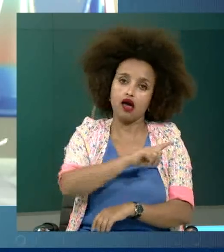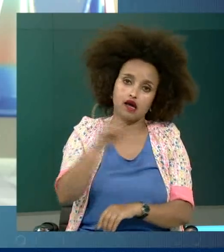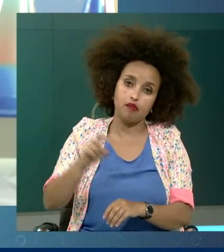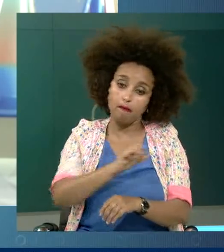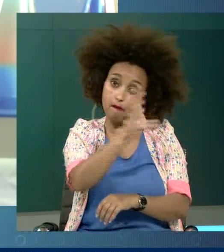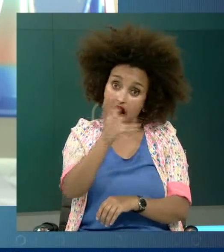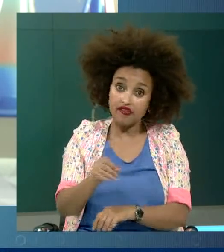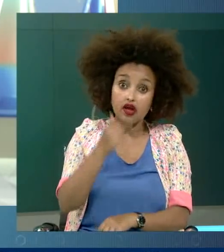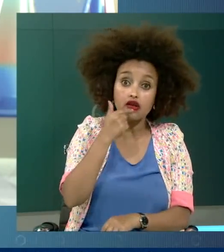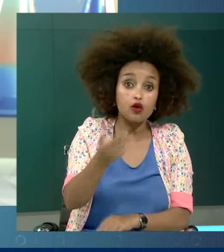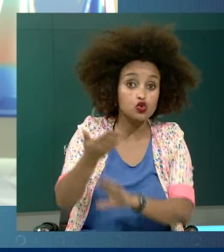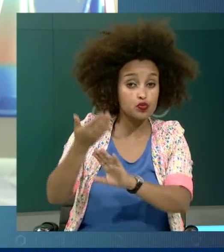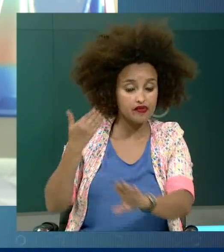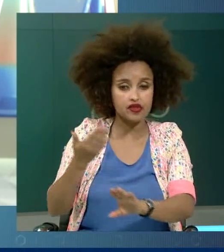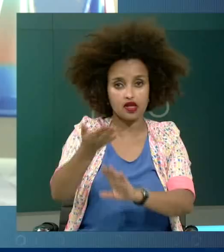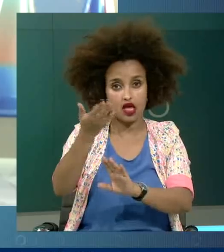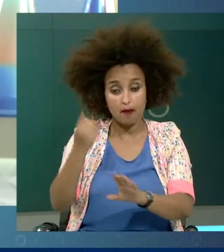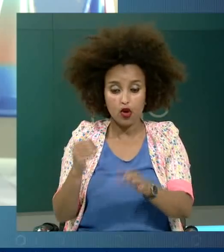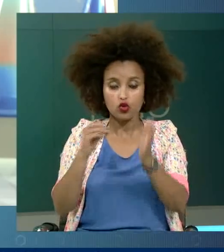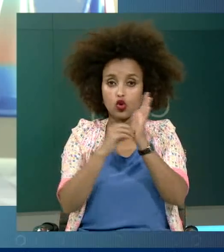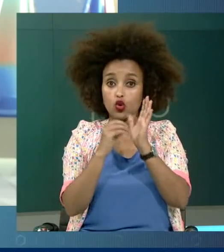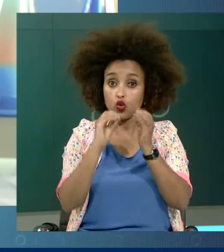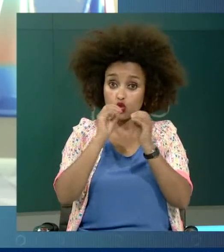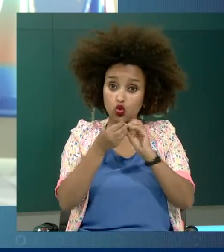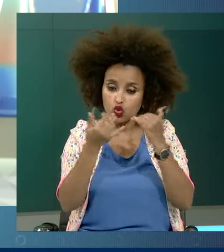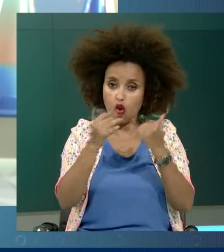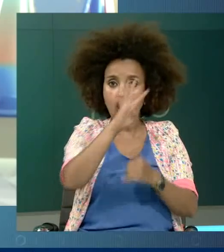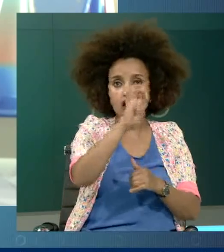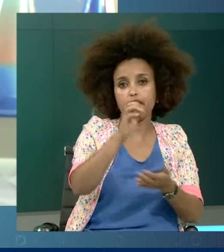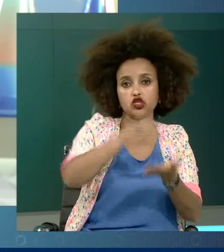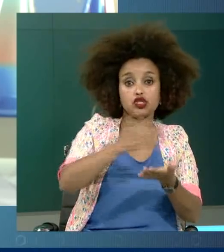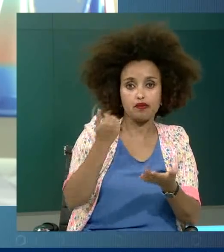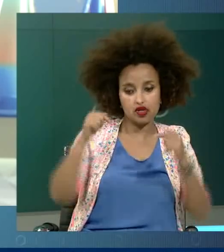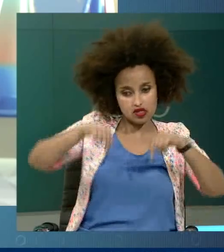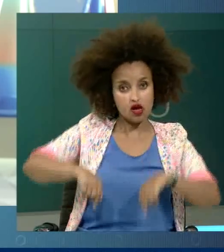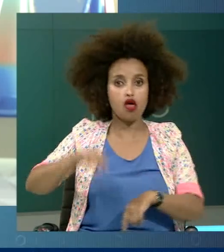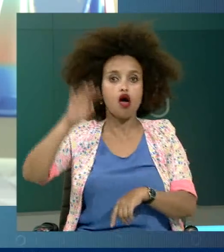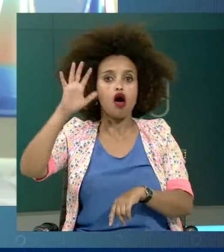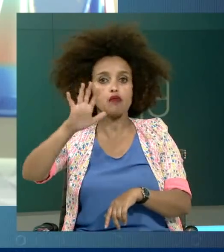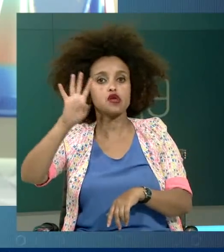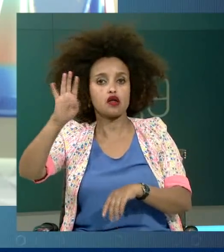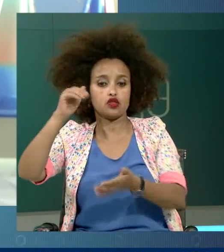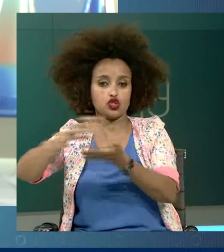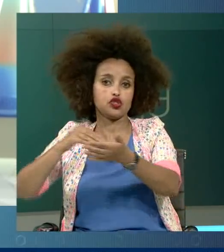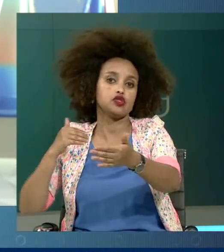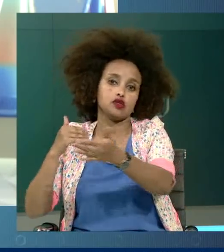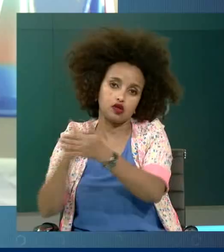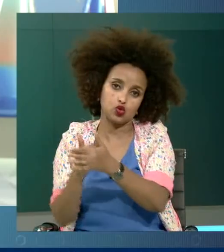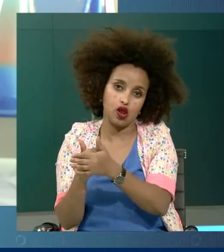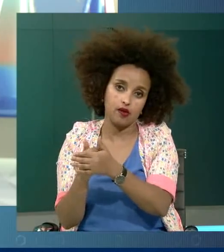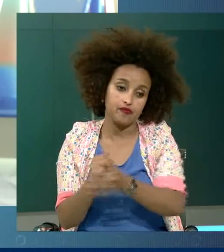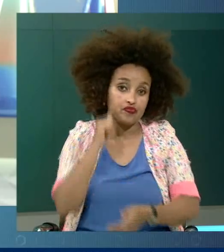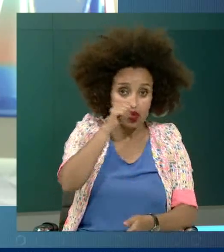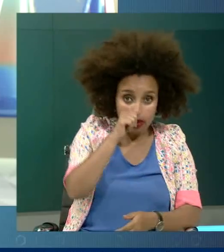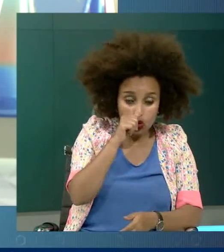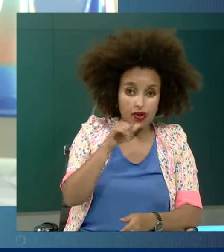በአፍሪካ እንደነገርኳችሁ ቀደም ብሎ የነበሩት አሃዞች ወደ 40000 አካባቢ ነበሩ ዛሬ ወደ 54000 አካባቢ ደርሷል